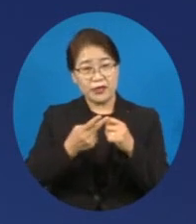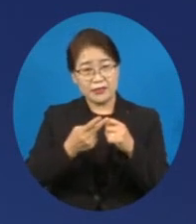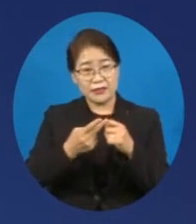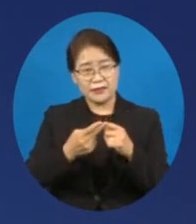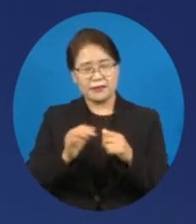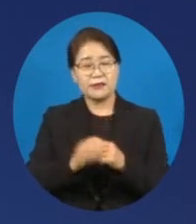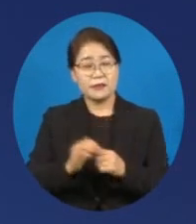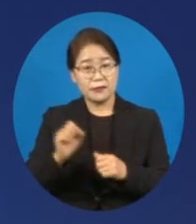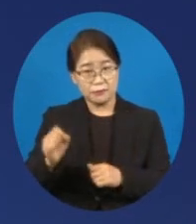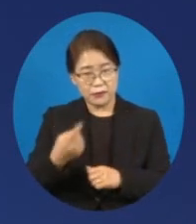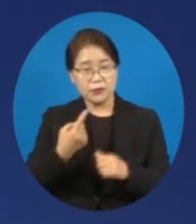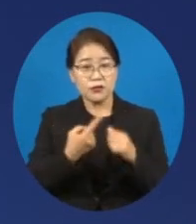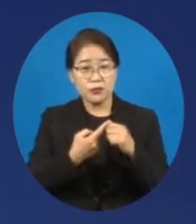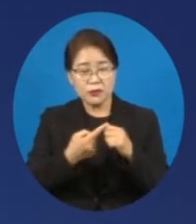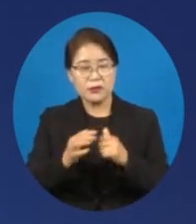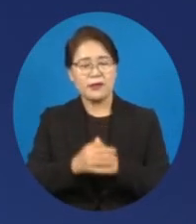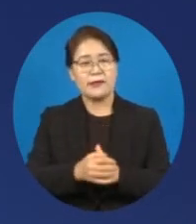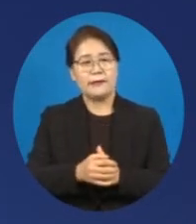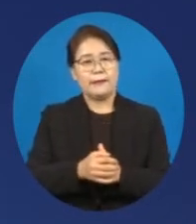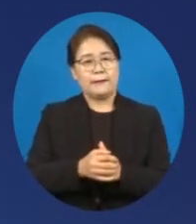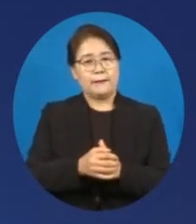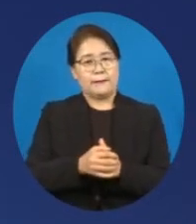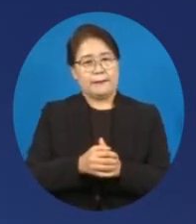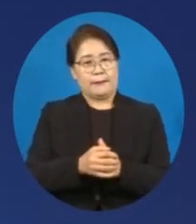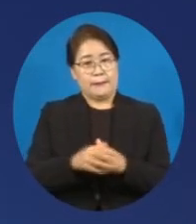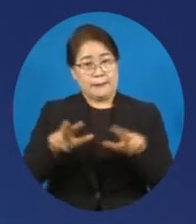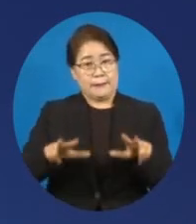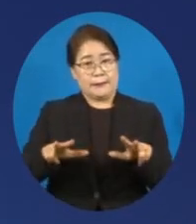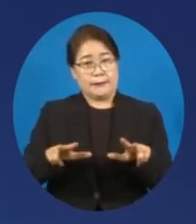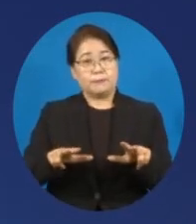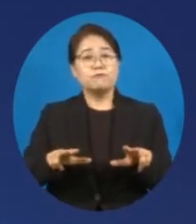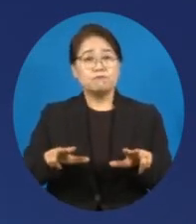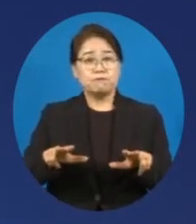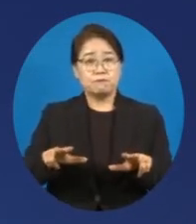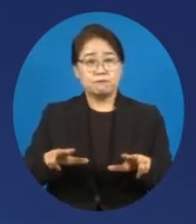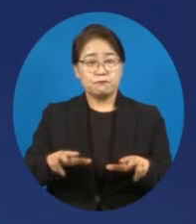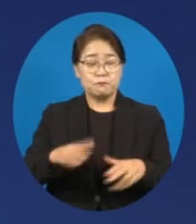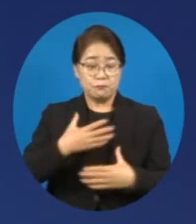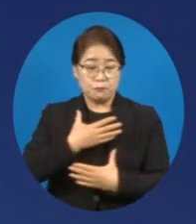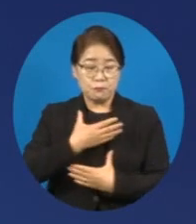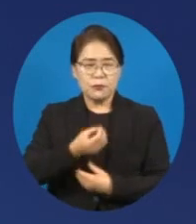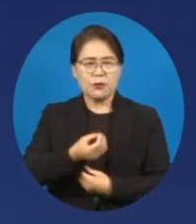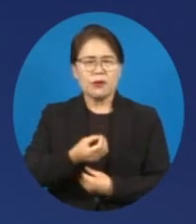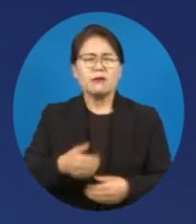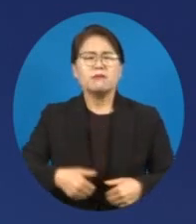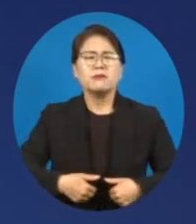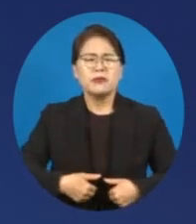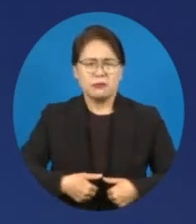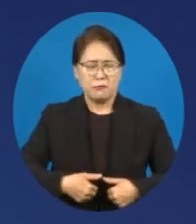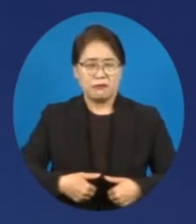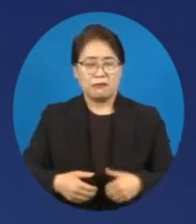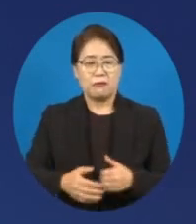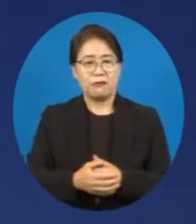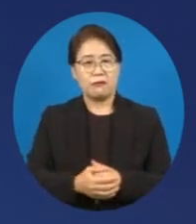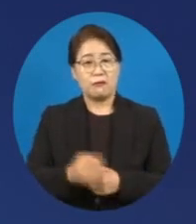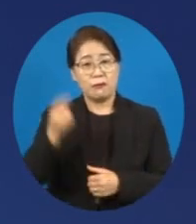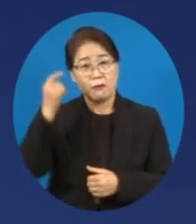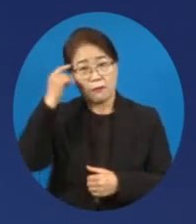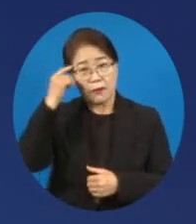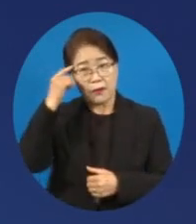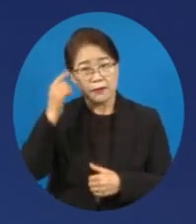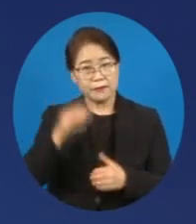그 첫 번째 이유가 뭐냐 그러면 현실적으로 지금 평강이 필요하기 때문에 그렇습니다